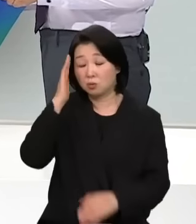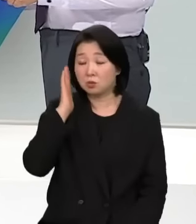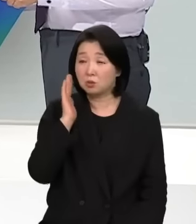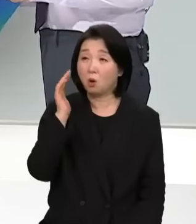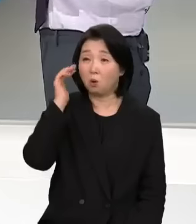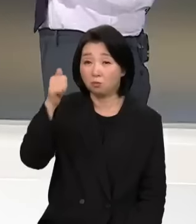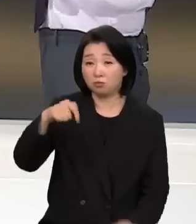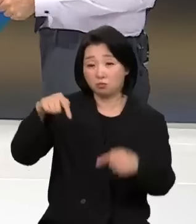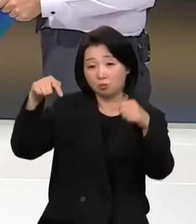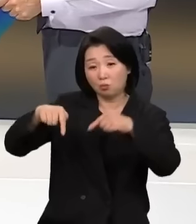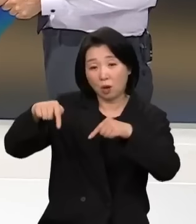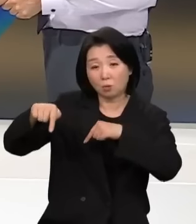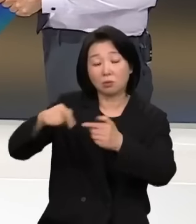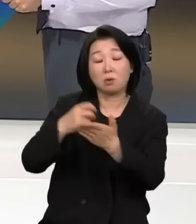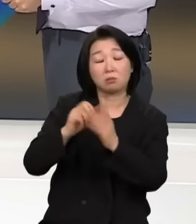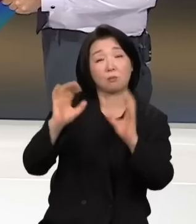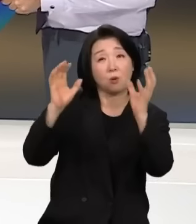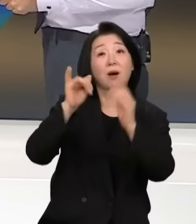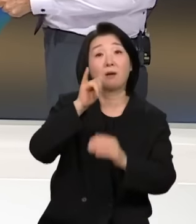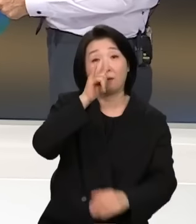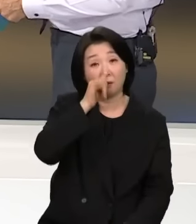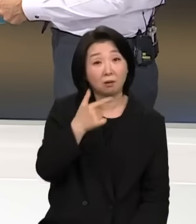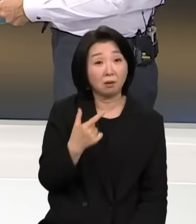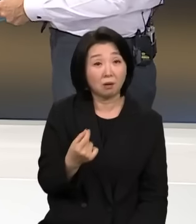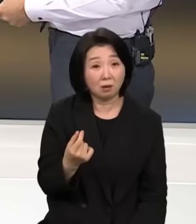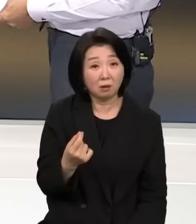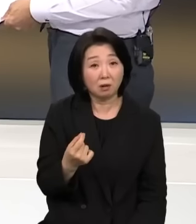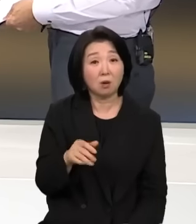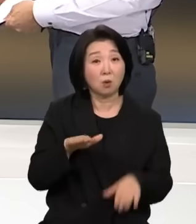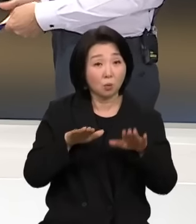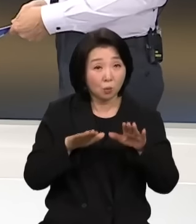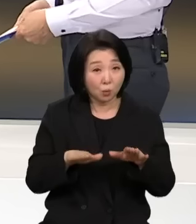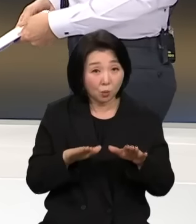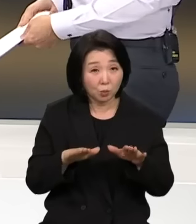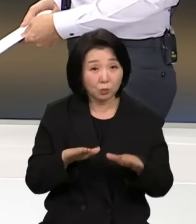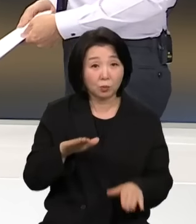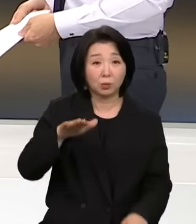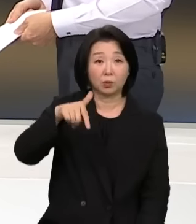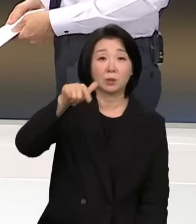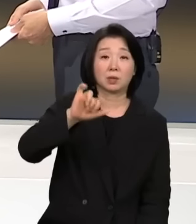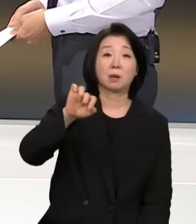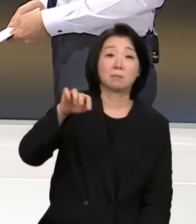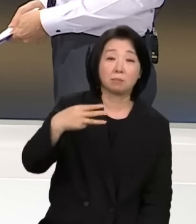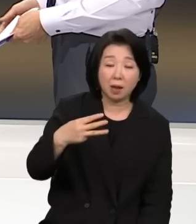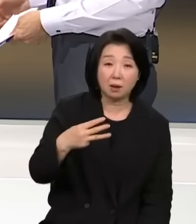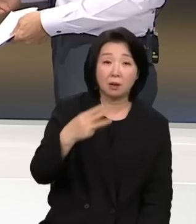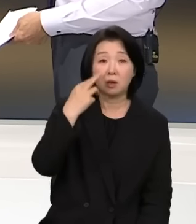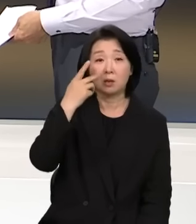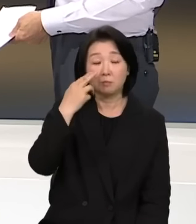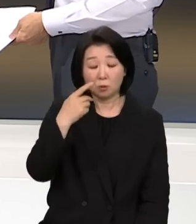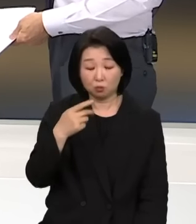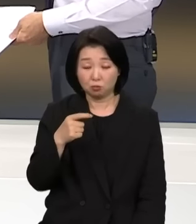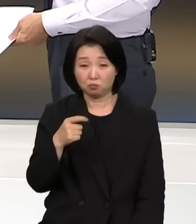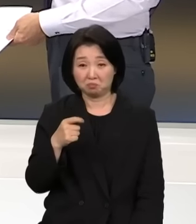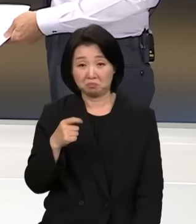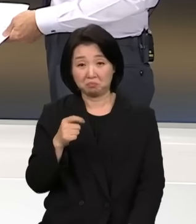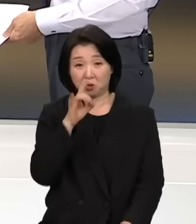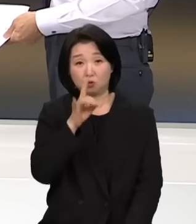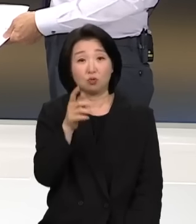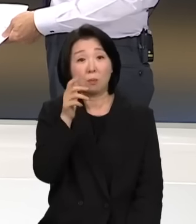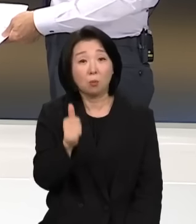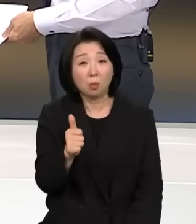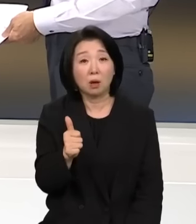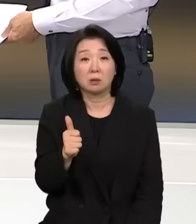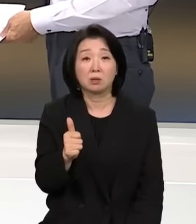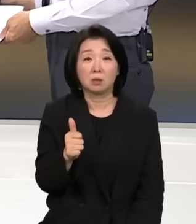정책을 적극적으로 환영하는 입장을 보여왔습니다 바로 오늘입니다 오늘도 캠벨 미 국무부 부장관이 자 미국의 인도 태평양 전략